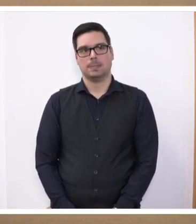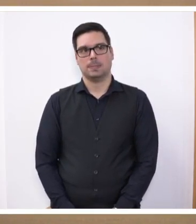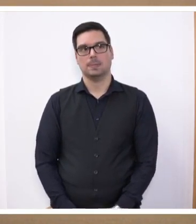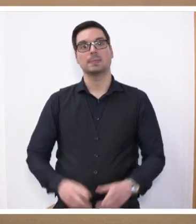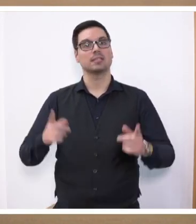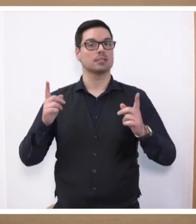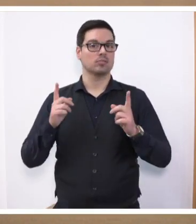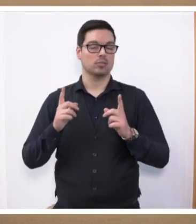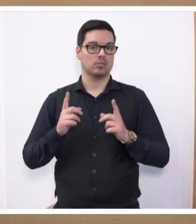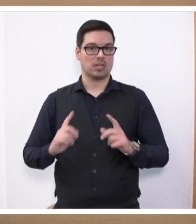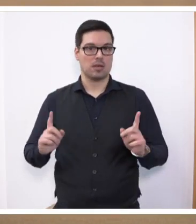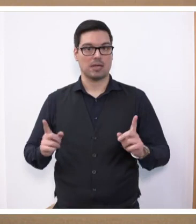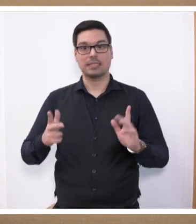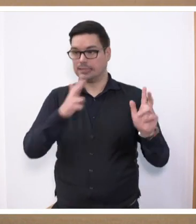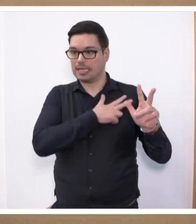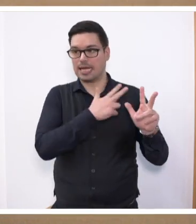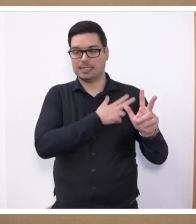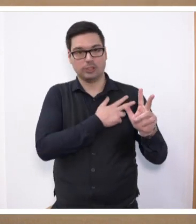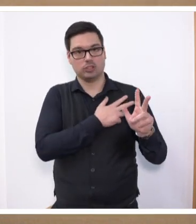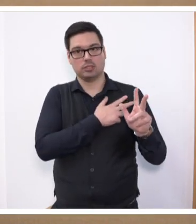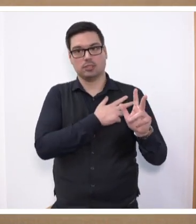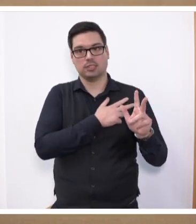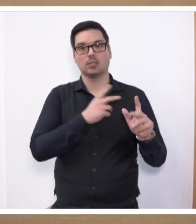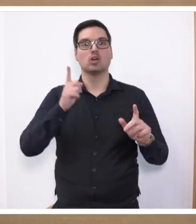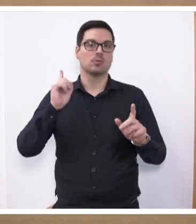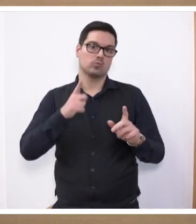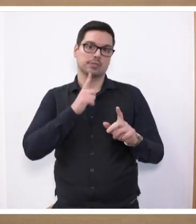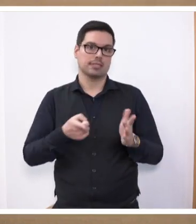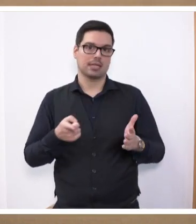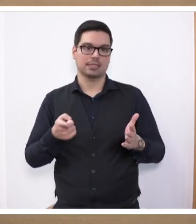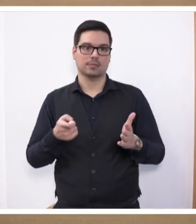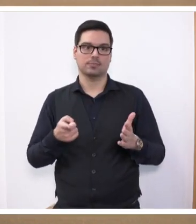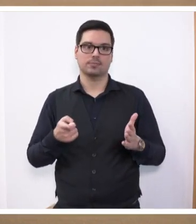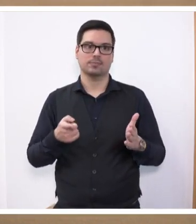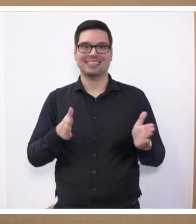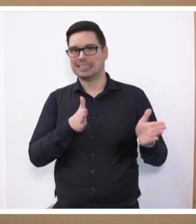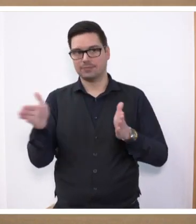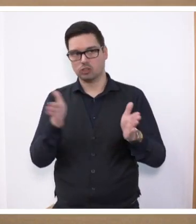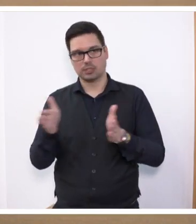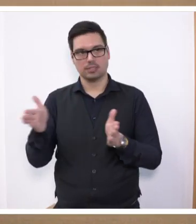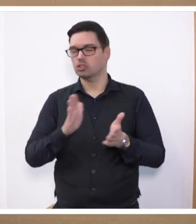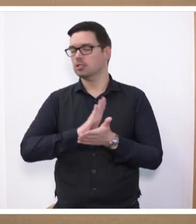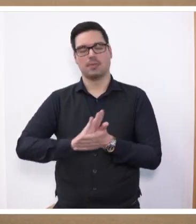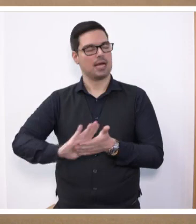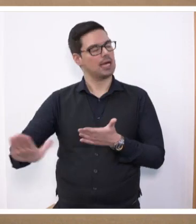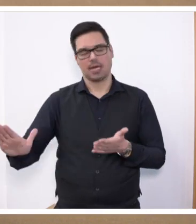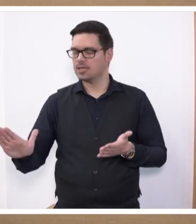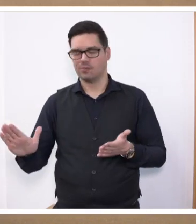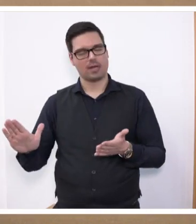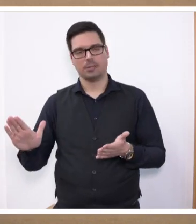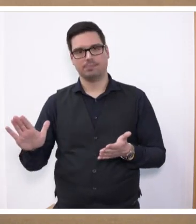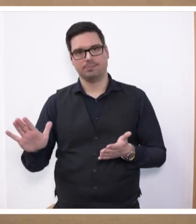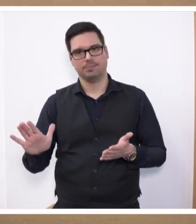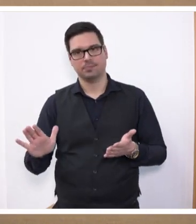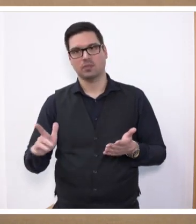Aber wenn wir auch hier ehrlich sind, dann muss man sagen, es war zwischendrin nicht immer einfach. Insbesondere, wenn